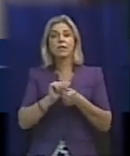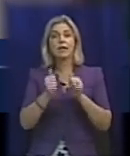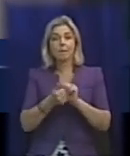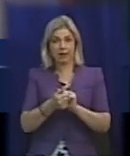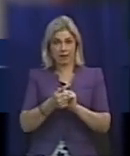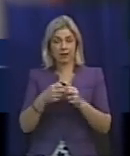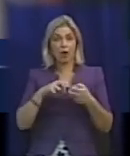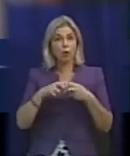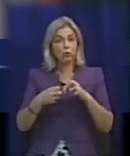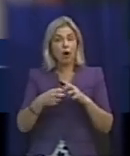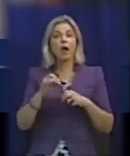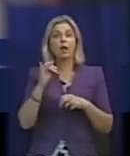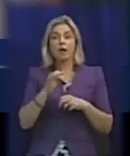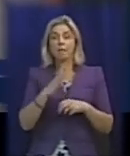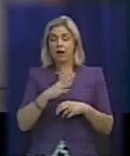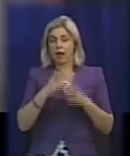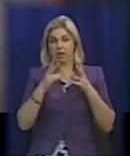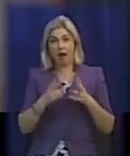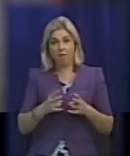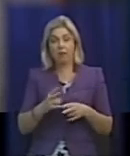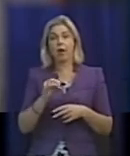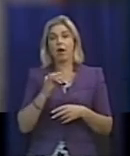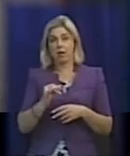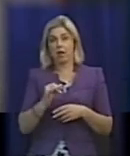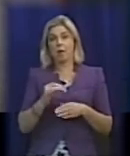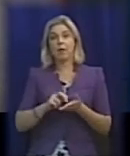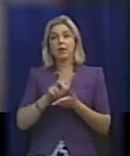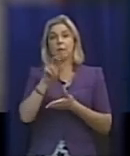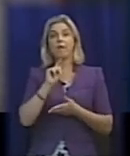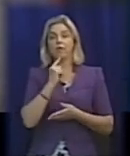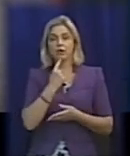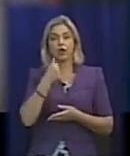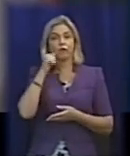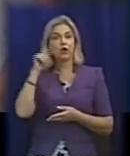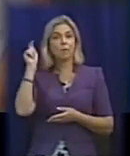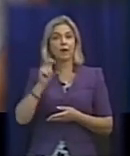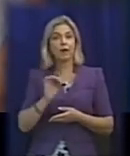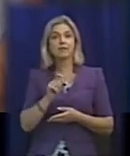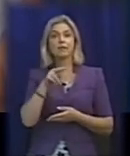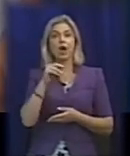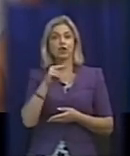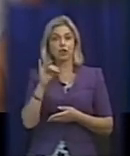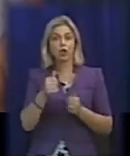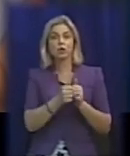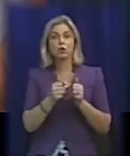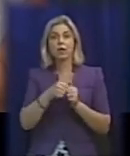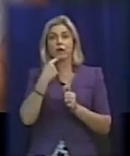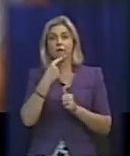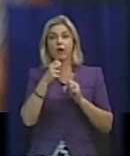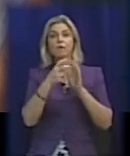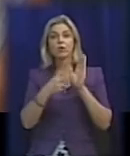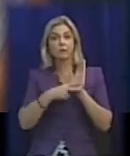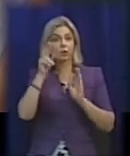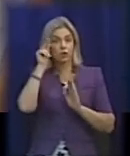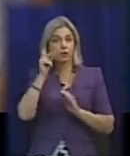суглоби. Травма була, поранення було. Ось підійматися важко. Вчора приїхав з дачі. Сусідка говорить, з 18 числа не